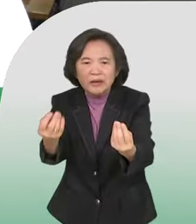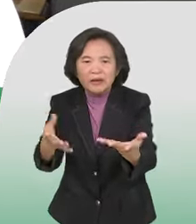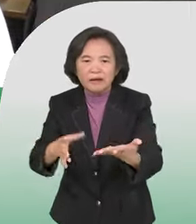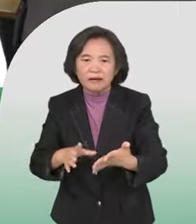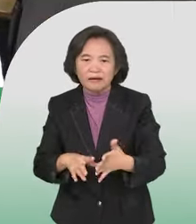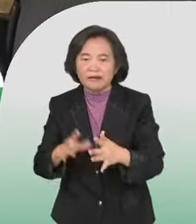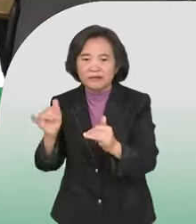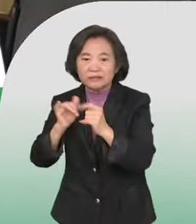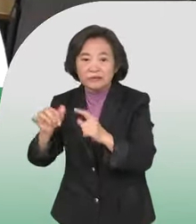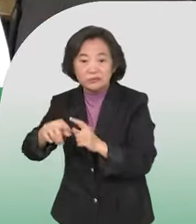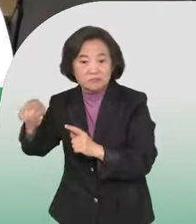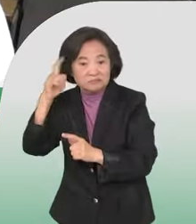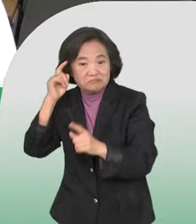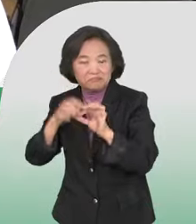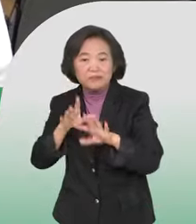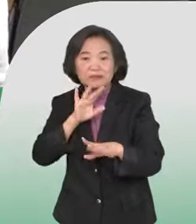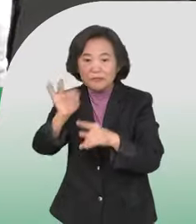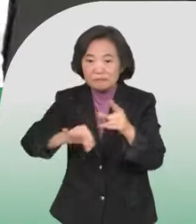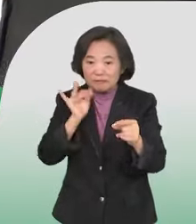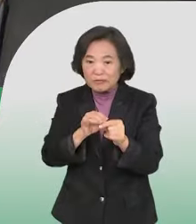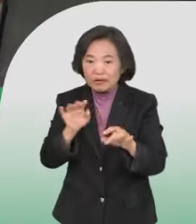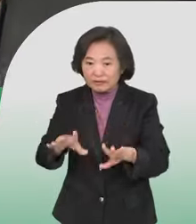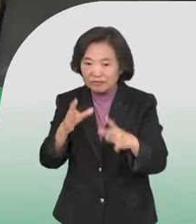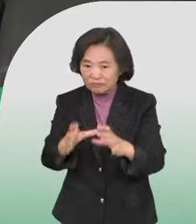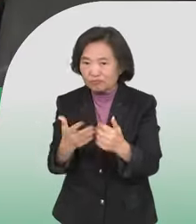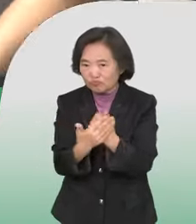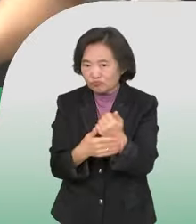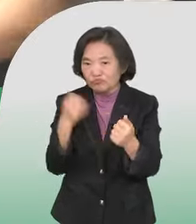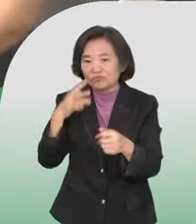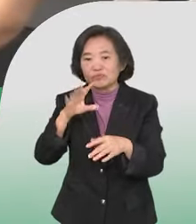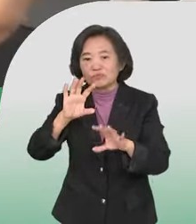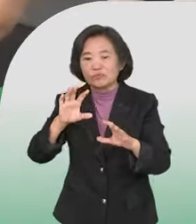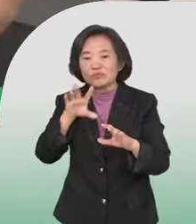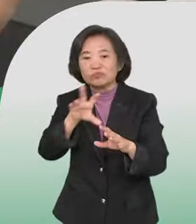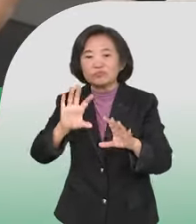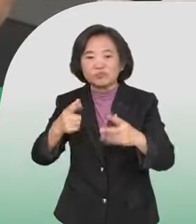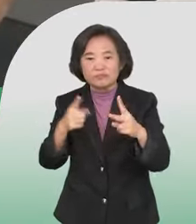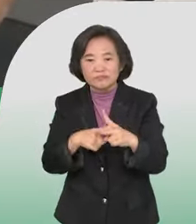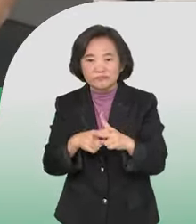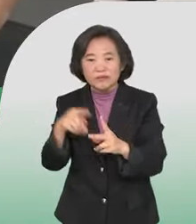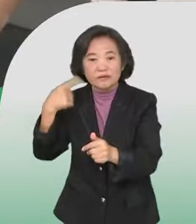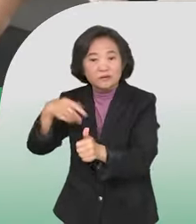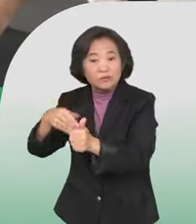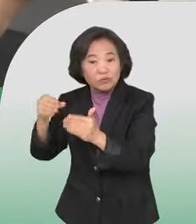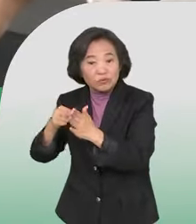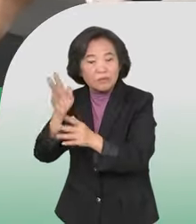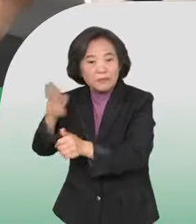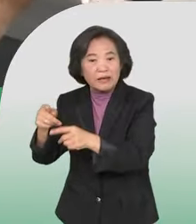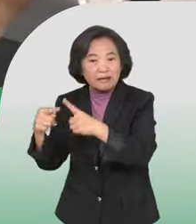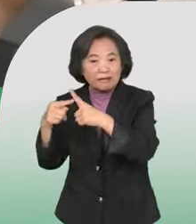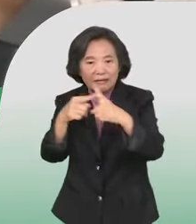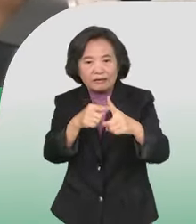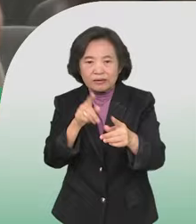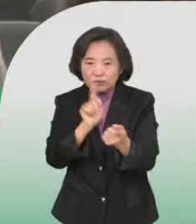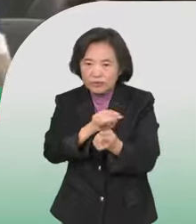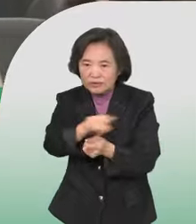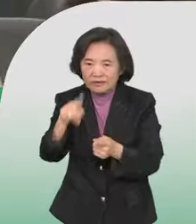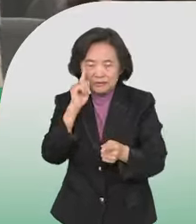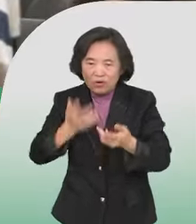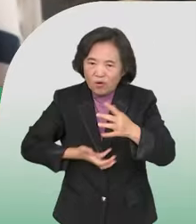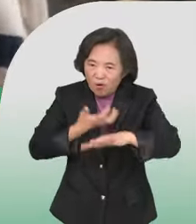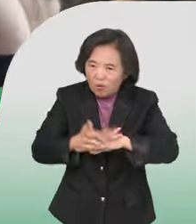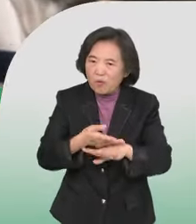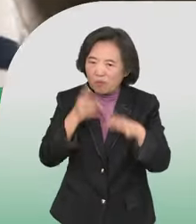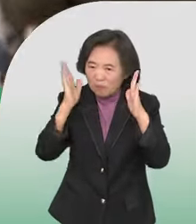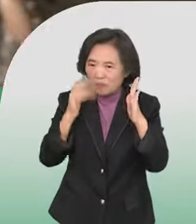沙溪民众希望保留百年历史的新余国小，也认为教育局应该派人对偏向偏科优